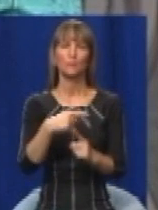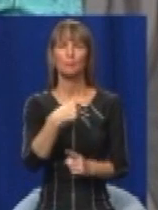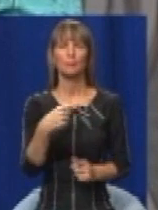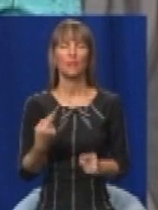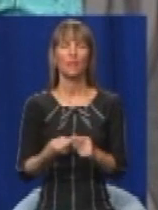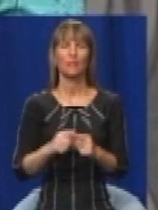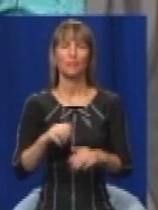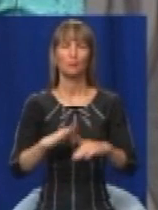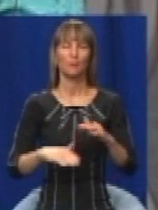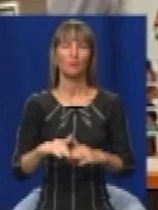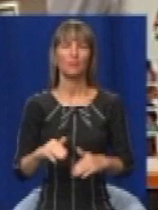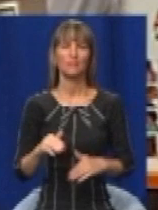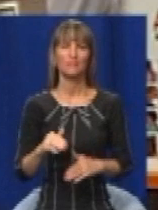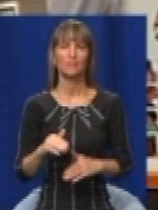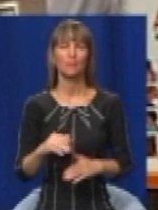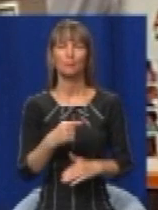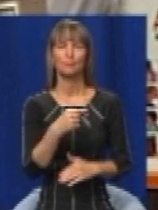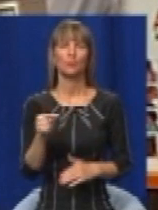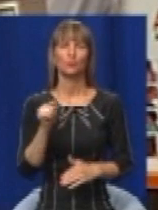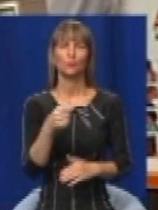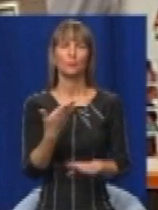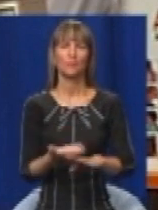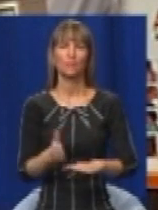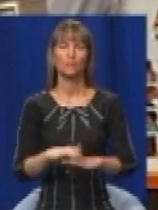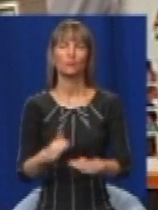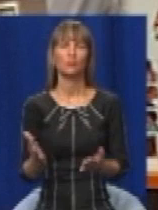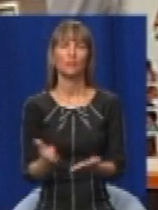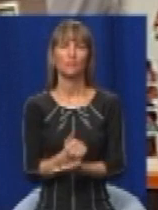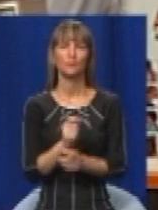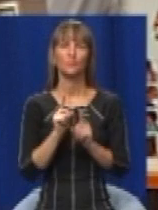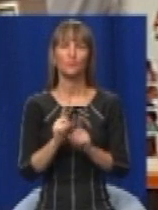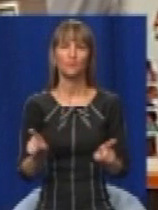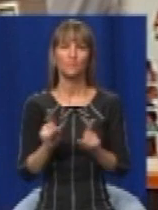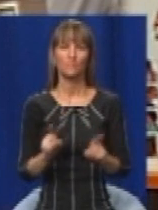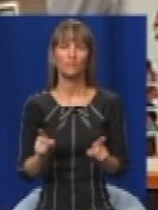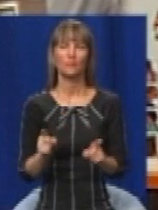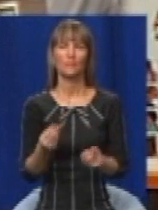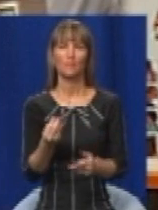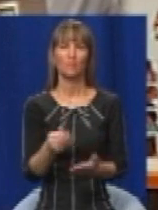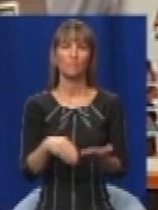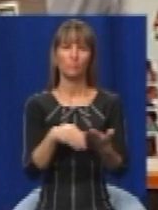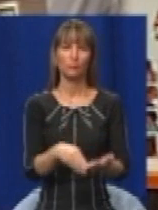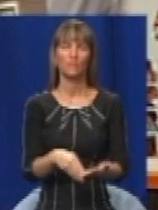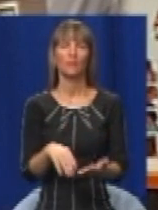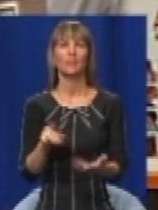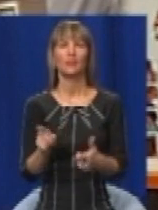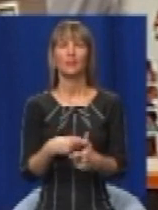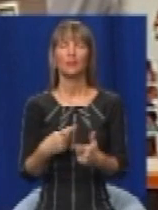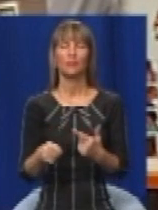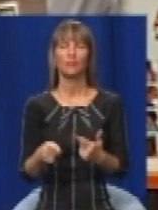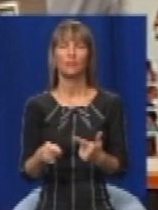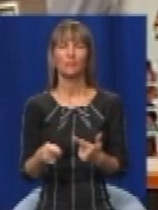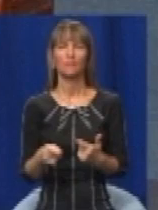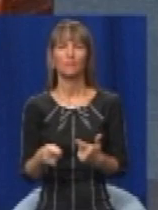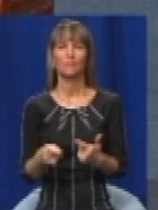цієї професії? Ну, мінуси – то, що їм тяжело знайти рекламу, спонсора або щось там, зараз